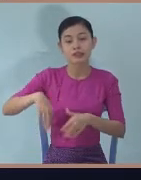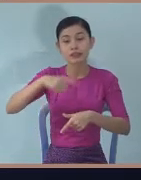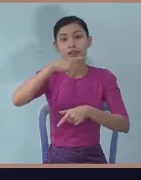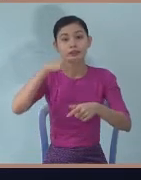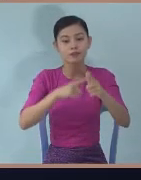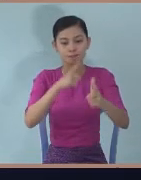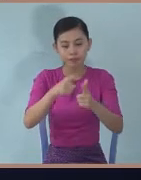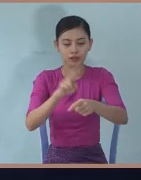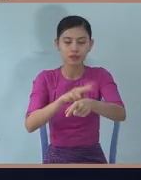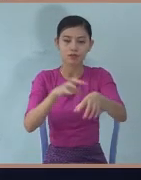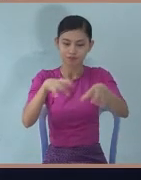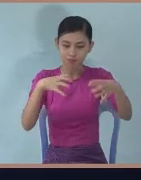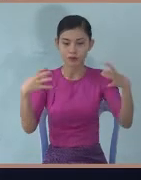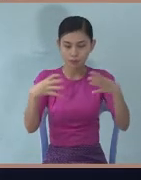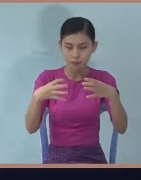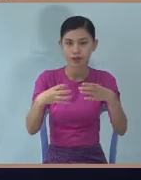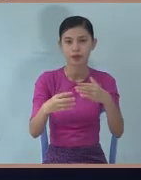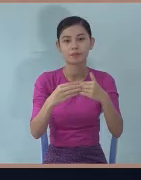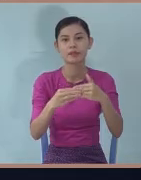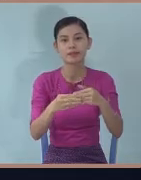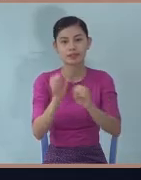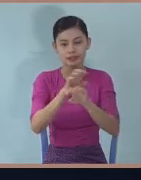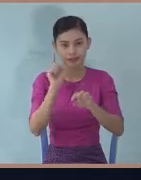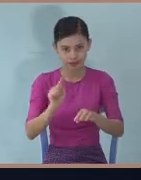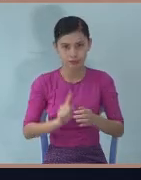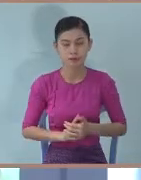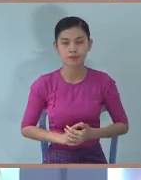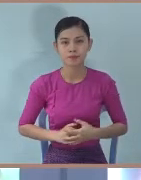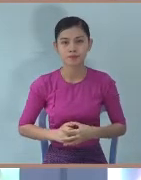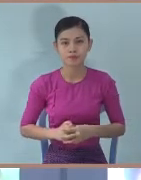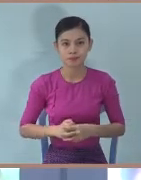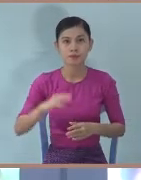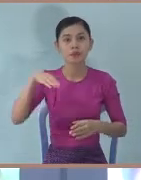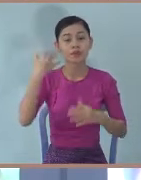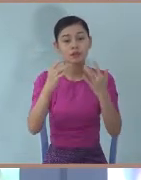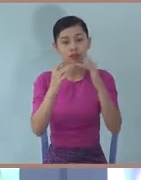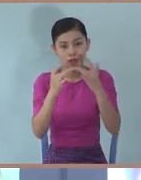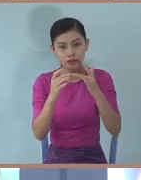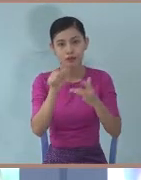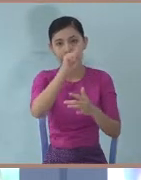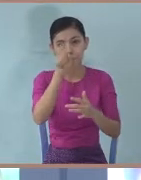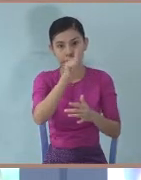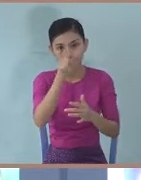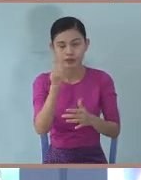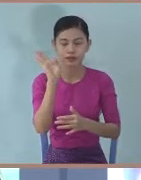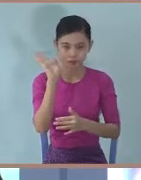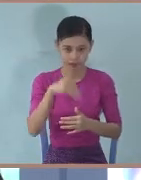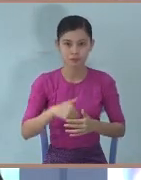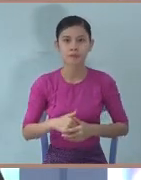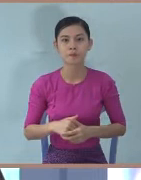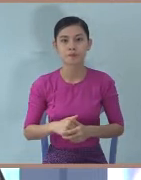ါ။ဟုတ်ကဲ့ပါ။ဒါကတော့တိုင်းလိုင်းရှမ်းနေအမျိုးသားများဖွံ့ဖြိုးတိုးတက်ရေးပါတီရဲ့ပါတီမိတ်ဆက်စကားပဲဖြစ်ပါတယ်။ဆက်လက်ပြီးတော့ကျွန်တော်တို့ online ပေါ်မှာရှိနေတဲ့လူင